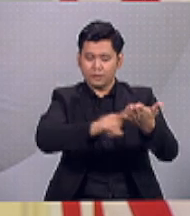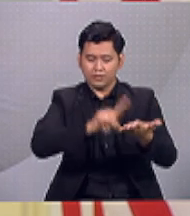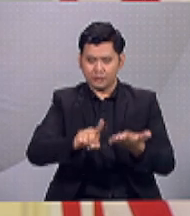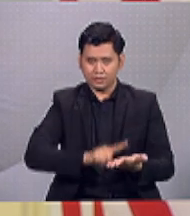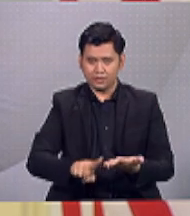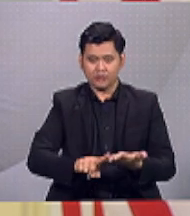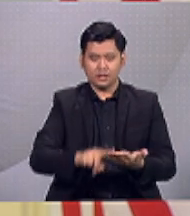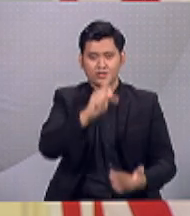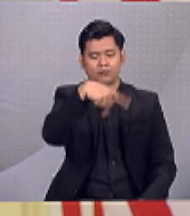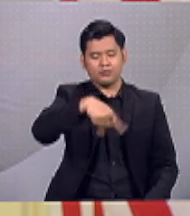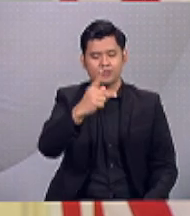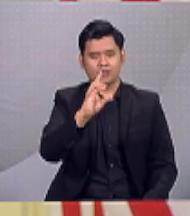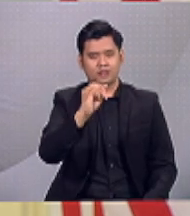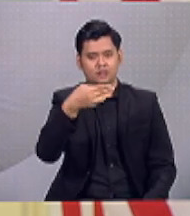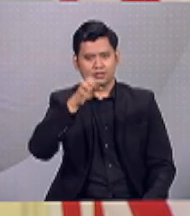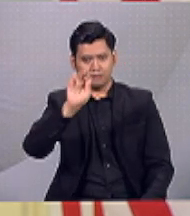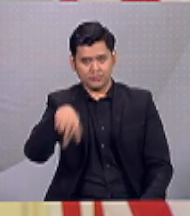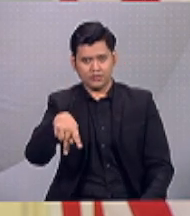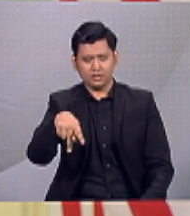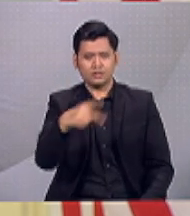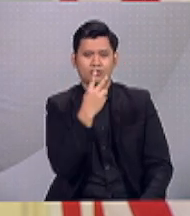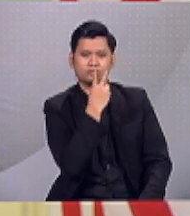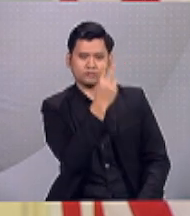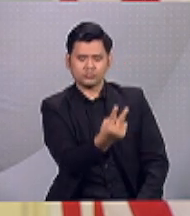Pemeriksaan KPDN HEP mendapati